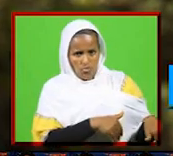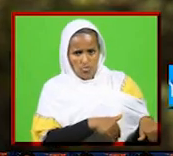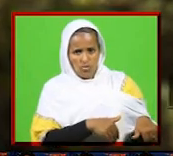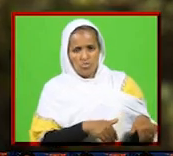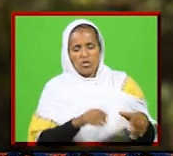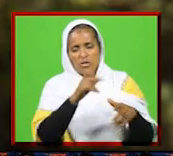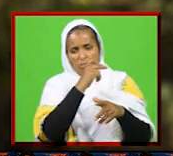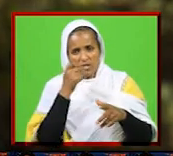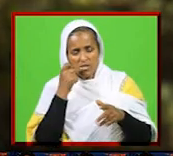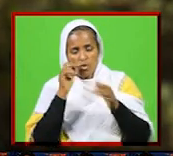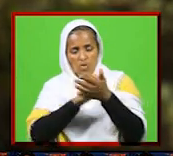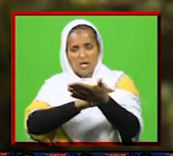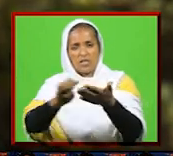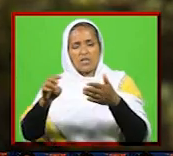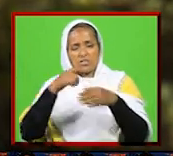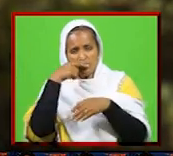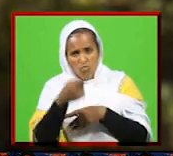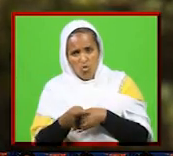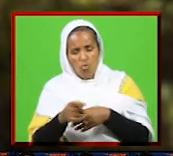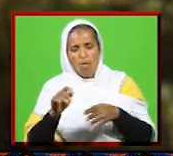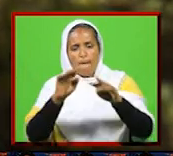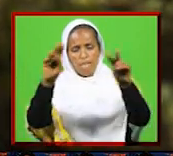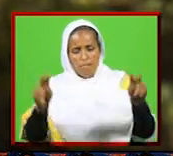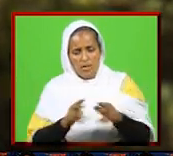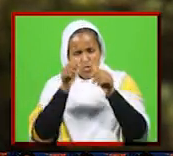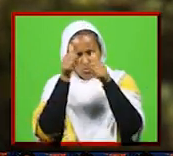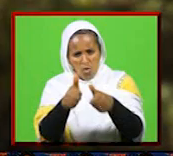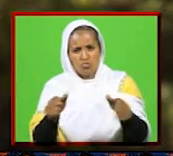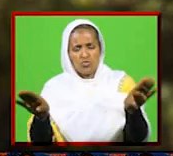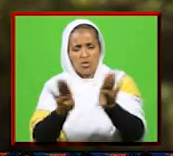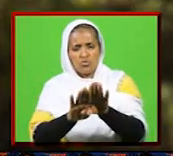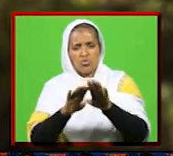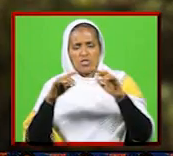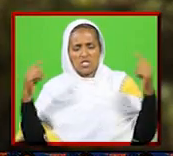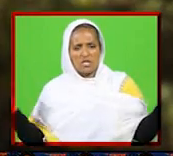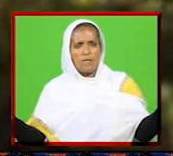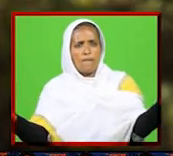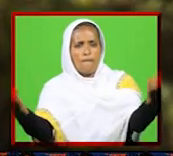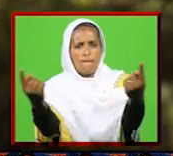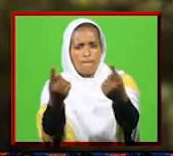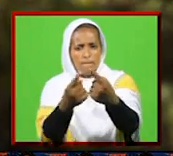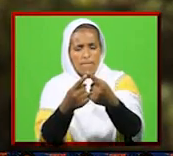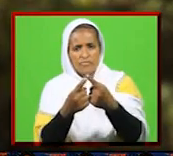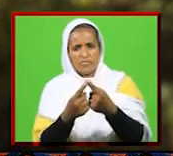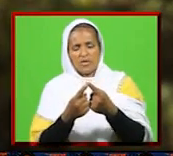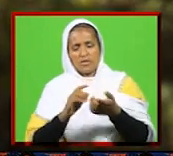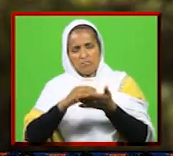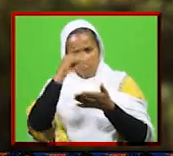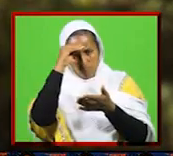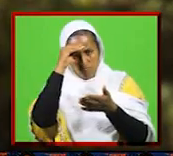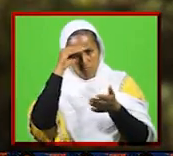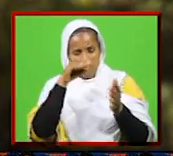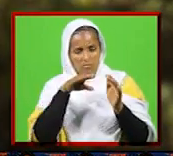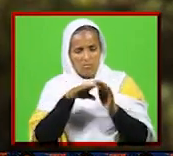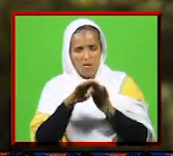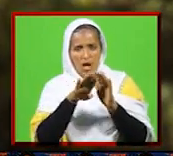ጻድቃኖች ከቀሩ በድንግላው ከተቀደሰ ብለው መቅደሱን ራሱ ዘግተውተኝ እንዲህ ክብና ያለች የተማረኝ